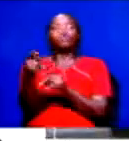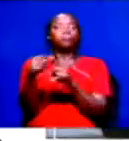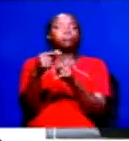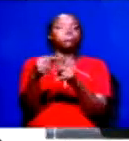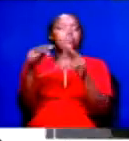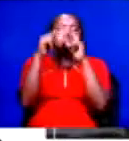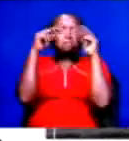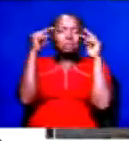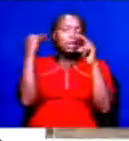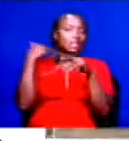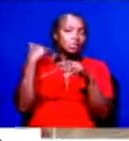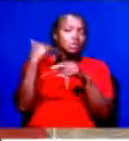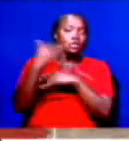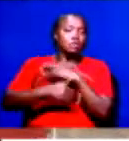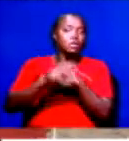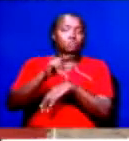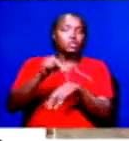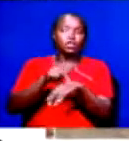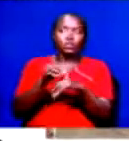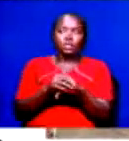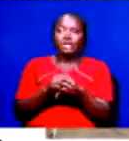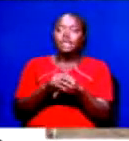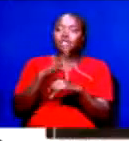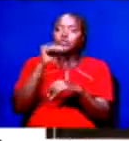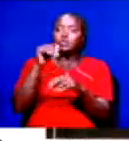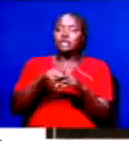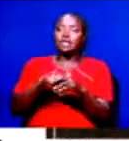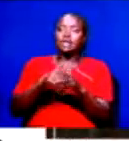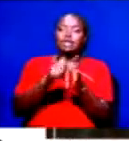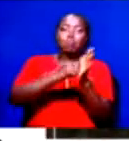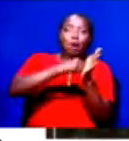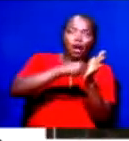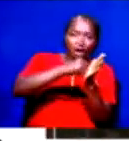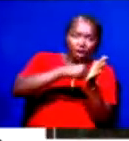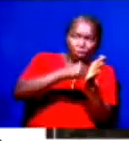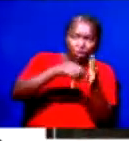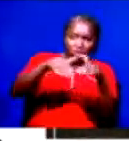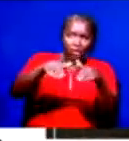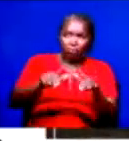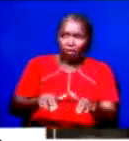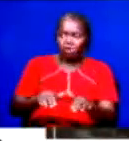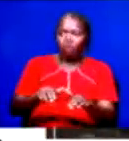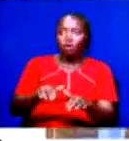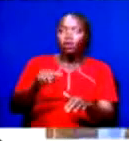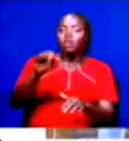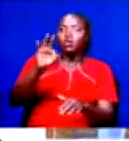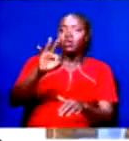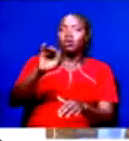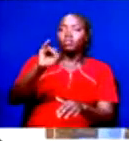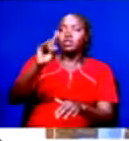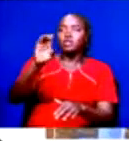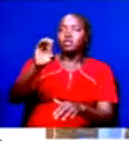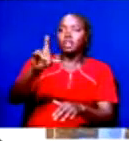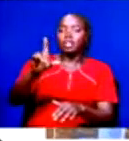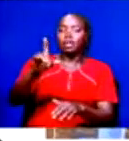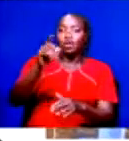kwenye mipaka ya taifa hili. Akiongea katika kaunti ya Makueni wakati wa hafla ya mazishi ya Fidel Kimuyu, afisa wa mpakani